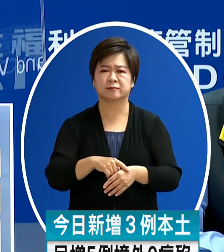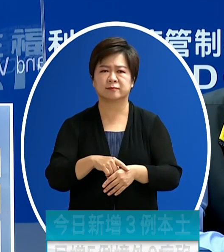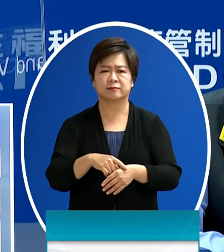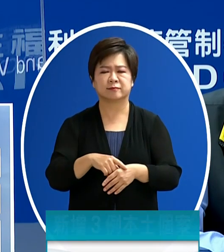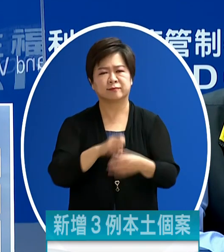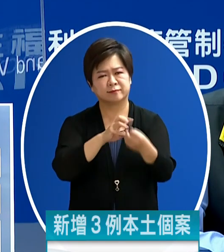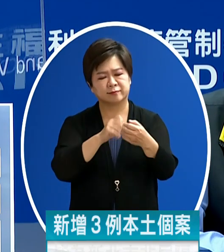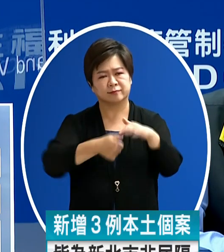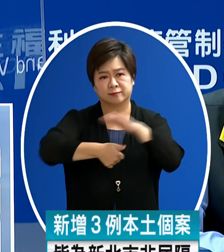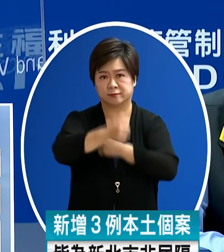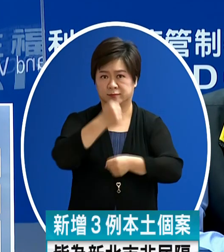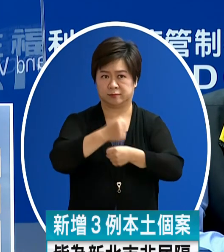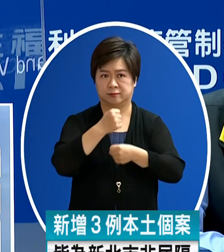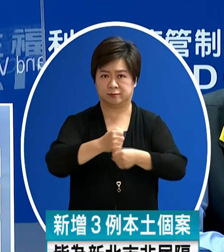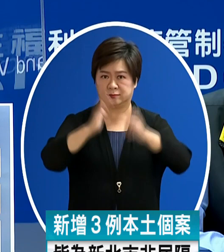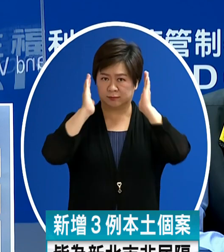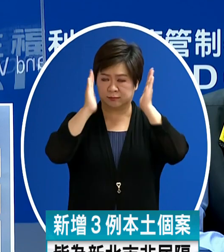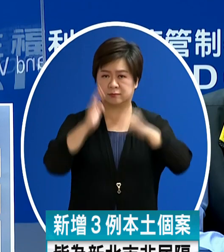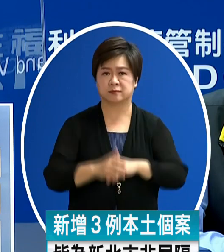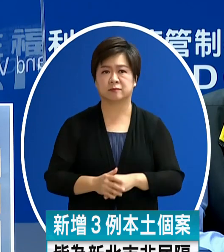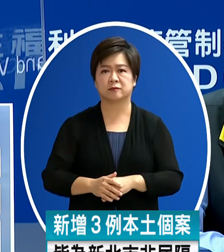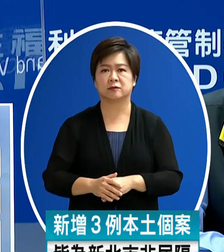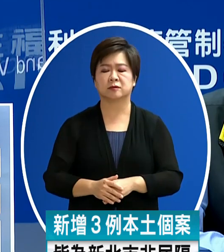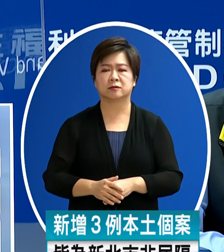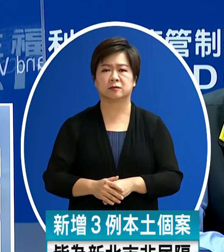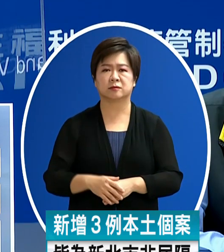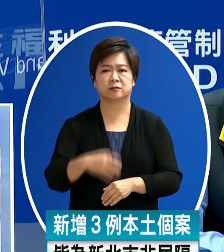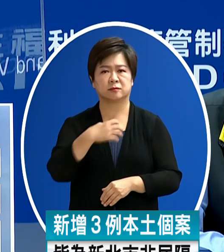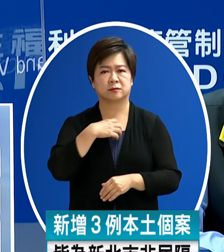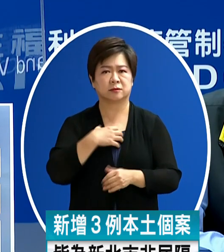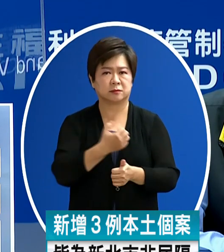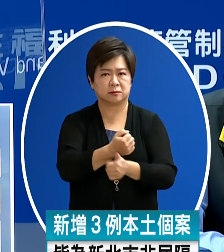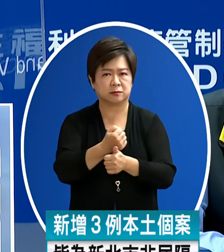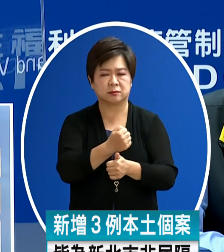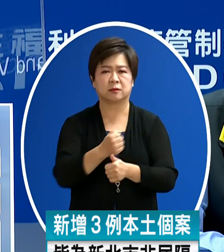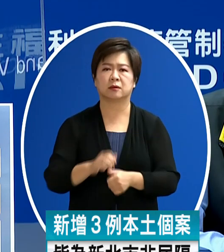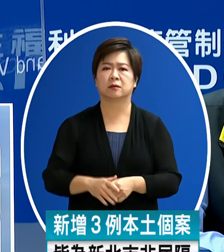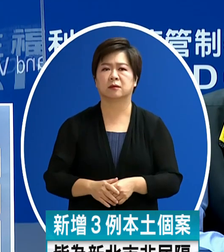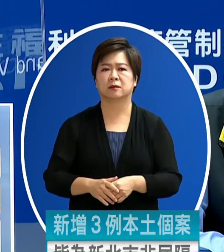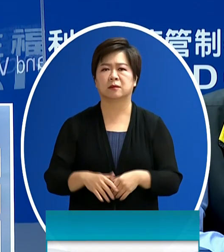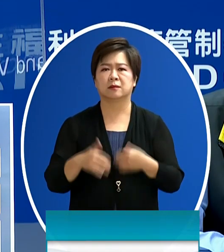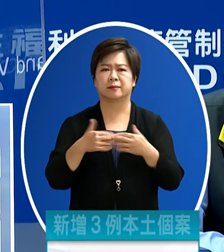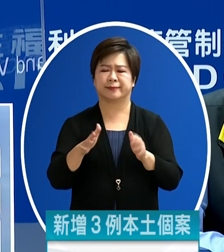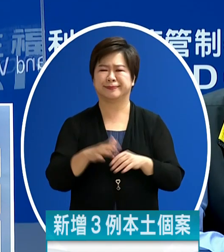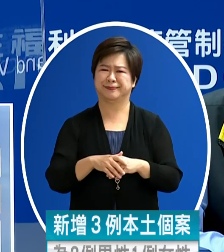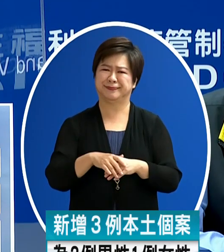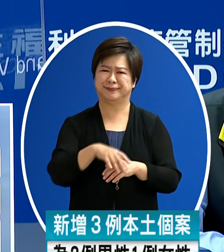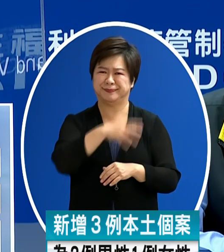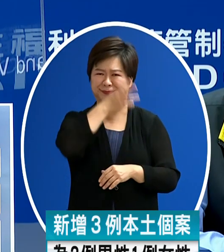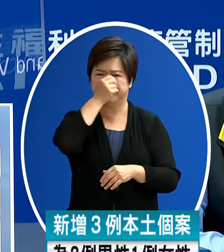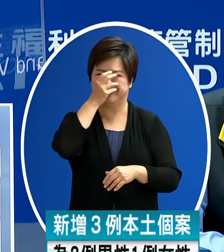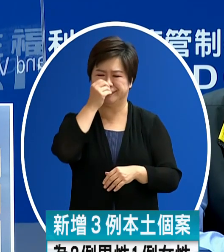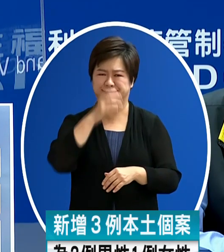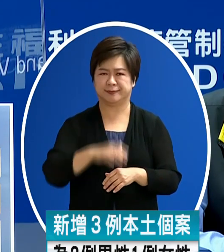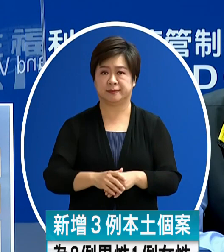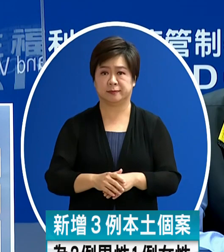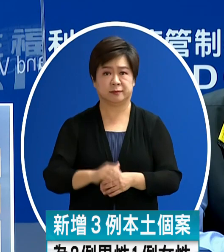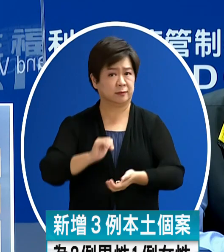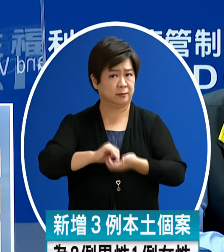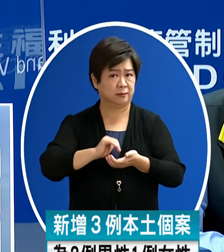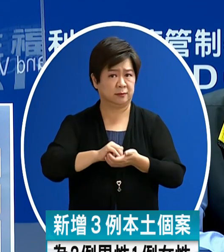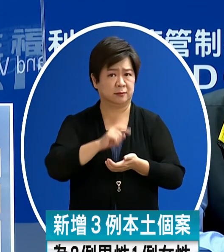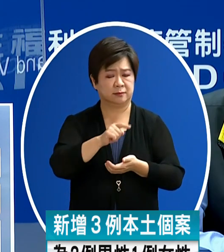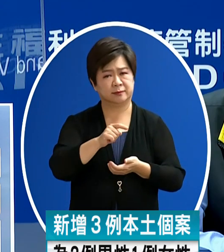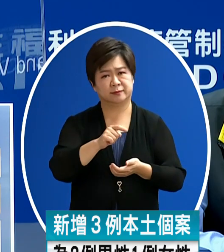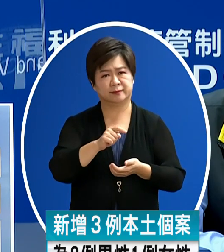作，好，这是要做一个风险的管控哈，并不是让大家来做这样的一个。当然我想不见得是一